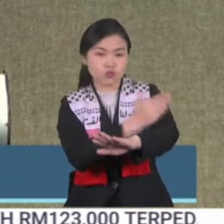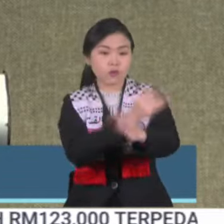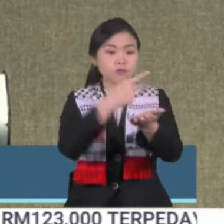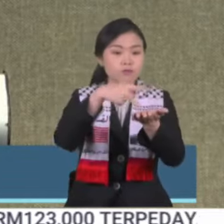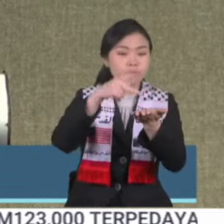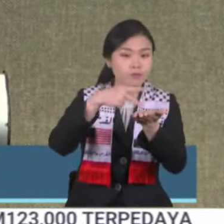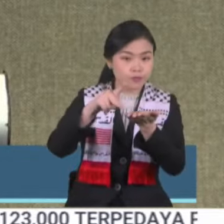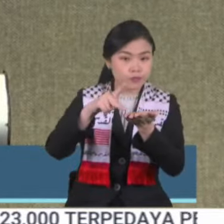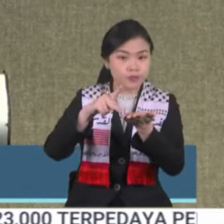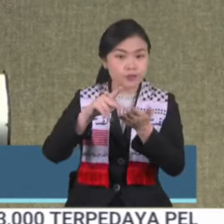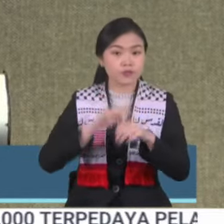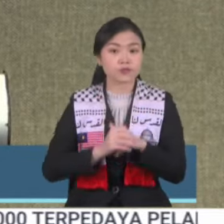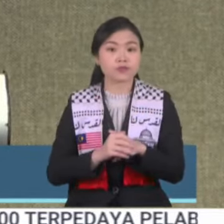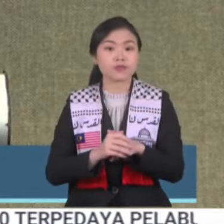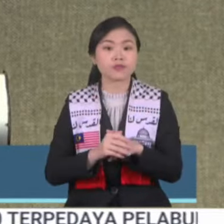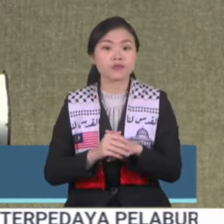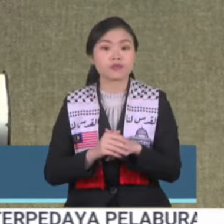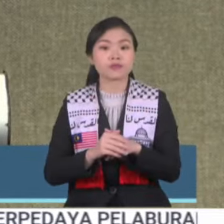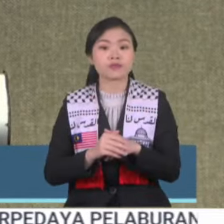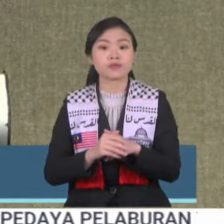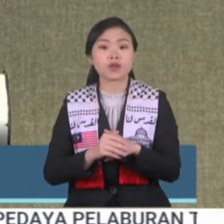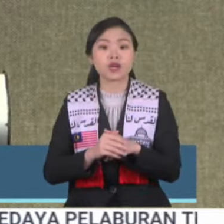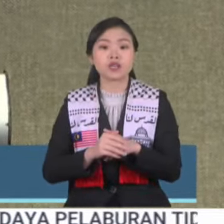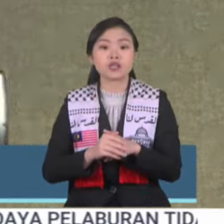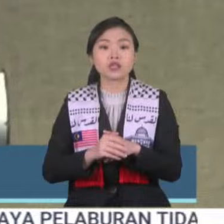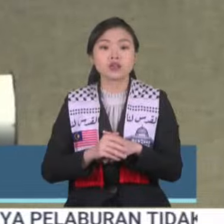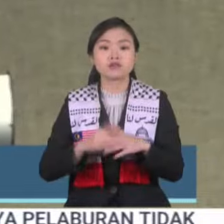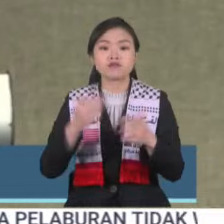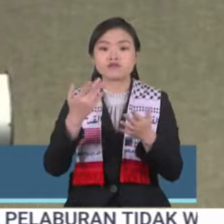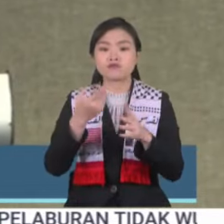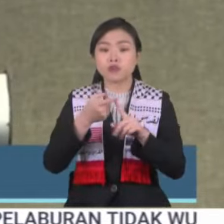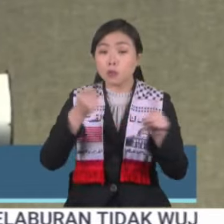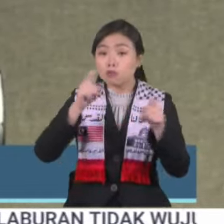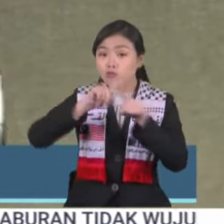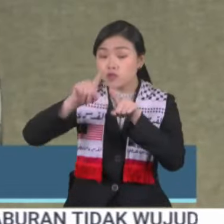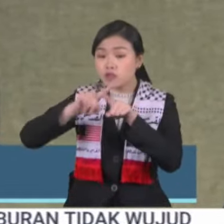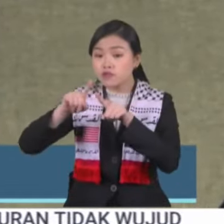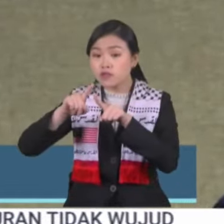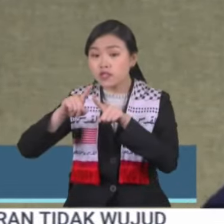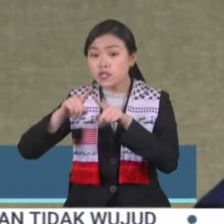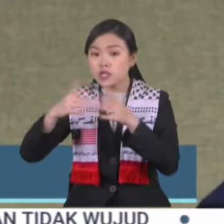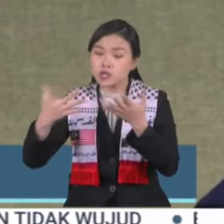financing. This fund will pool resources from various sources including